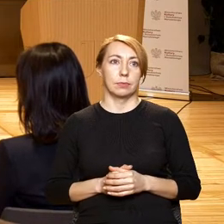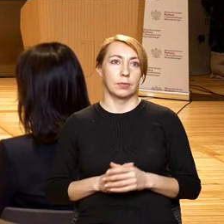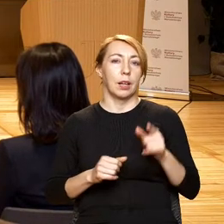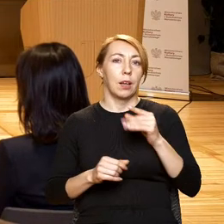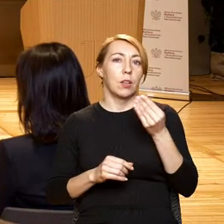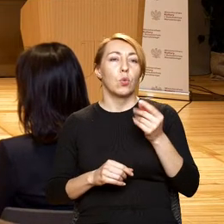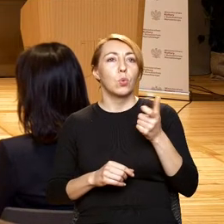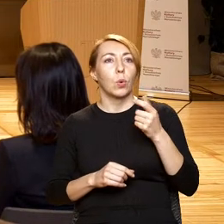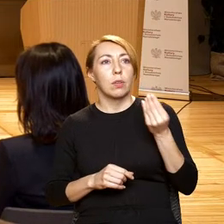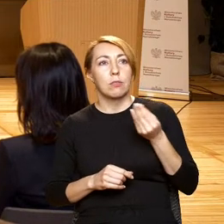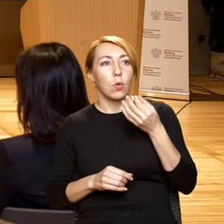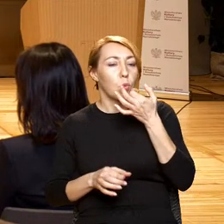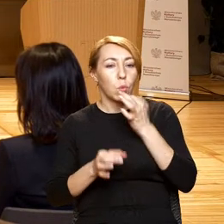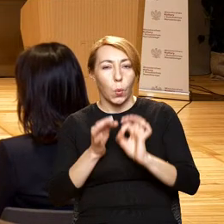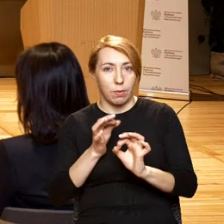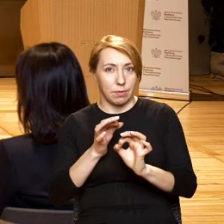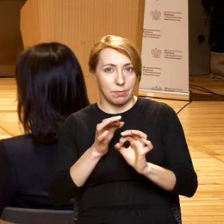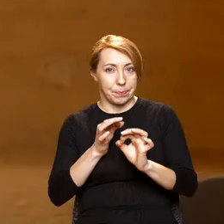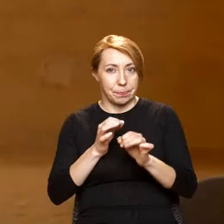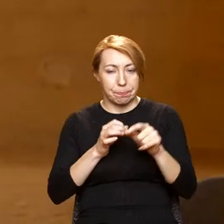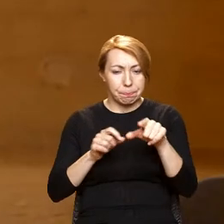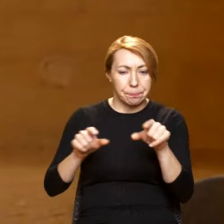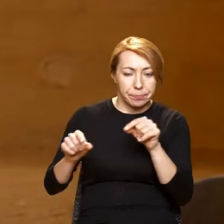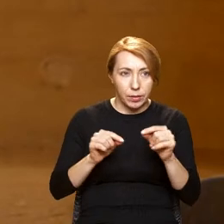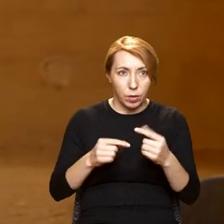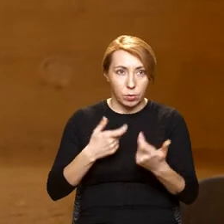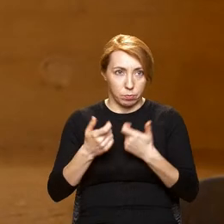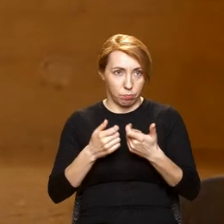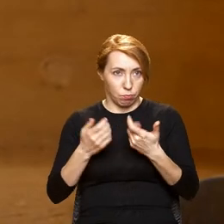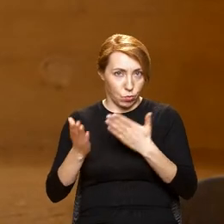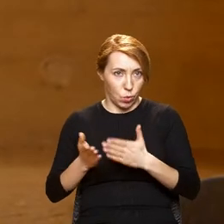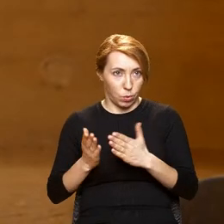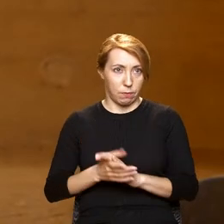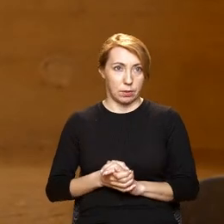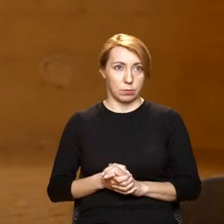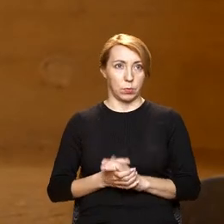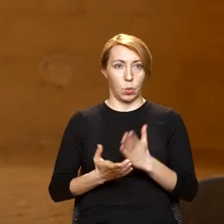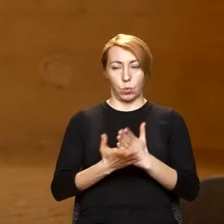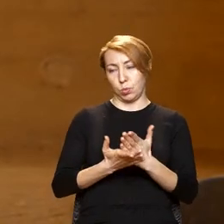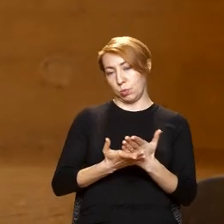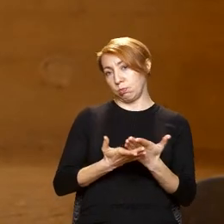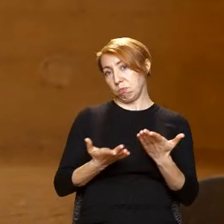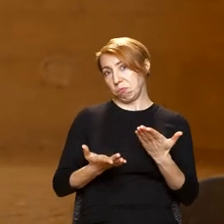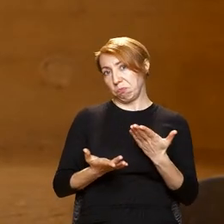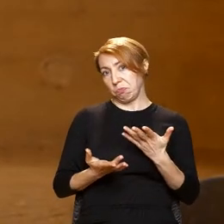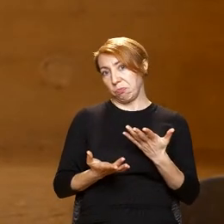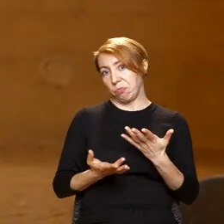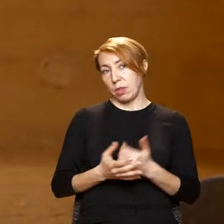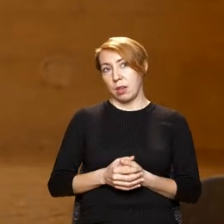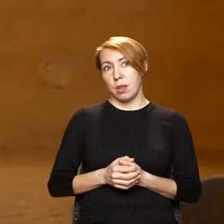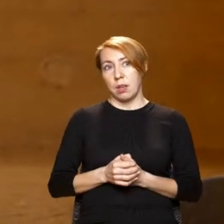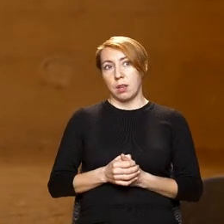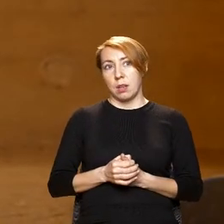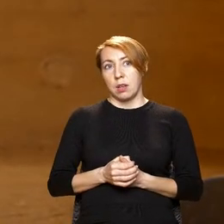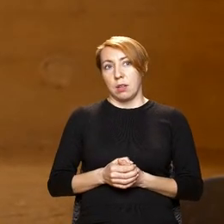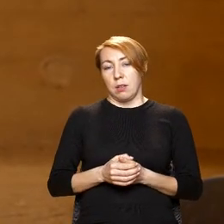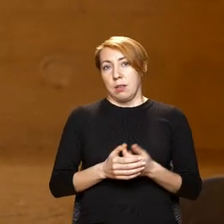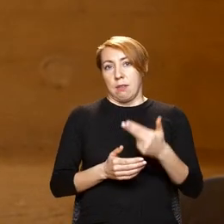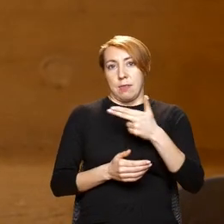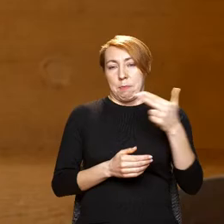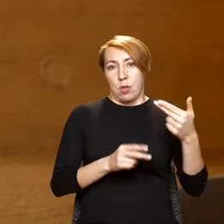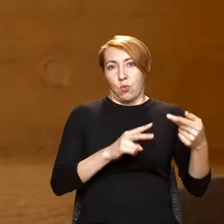do końca opracowane. To teraz już chyba z grubsza biorąc o